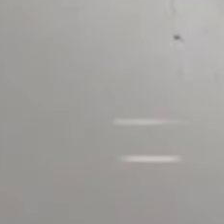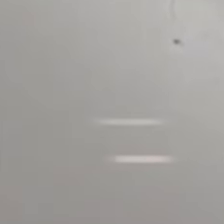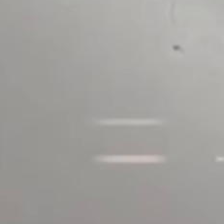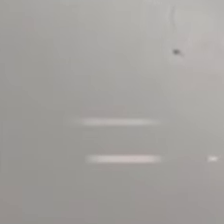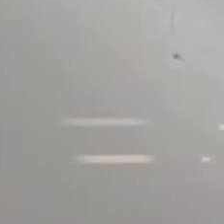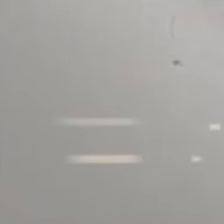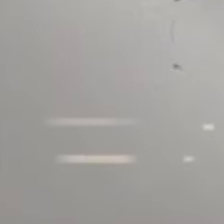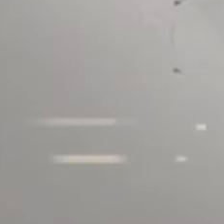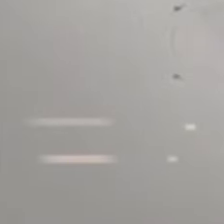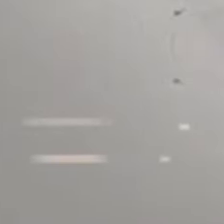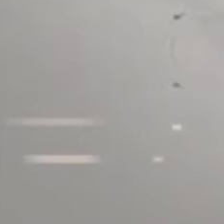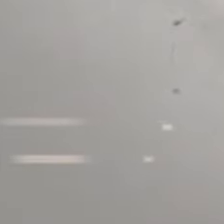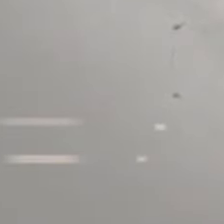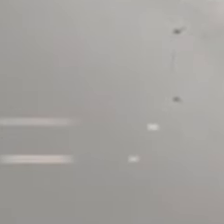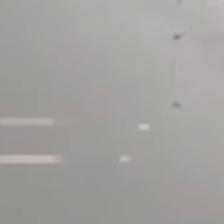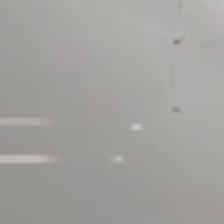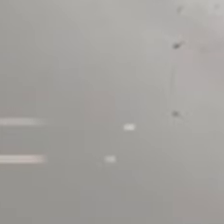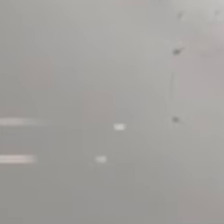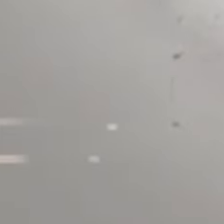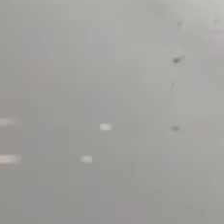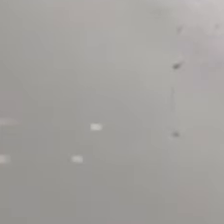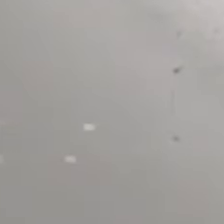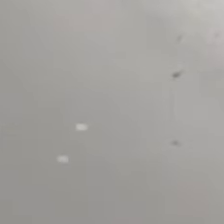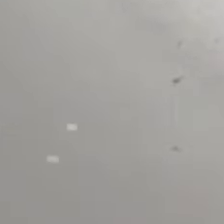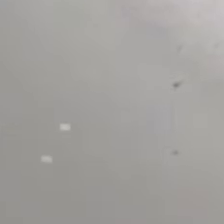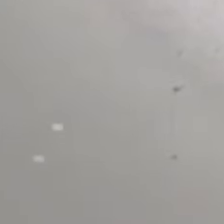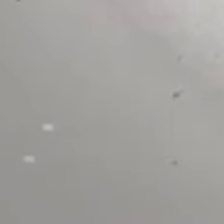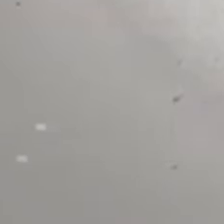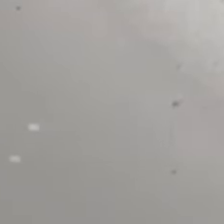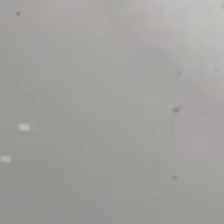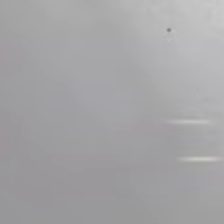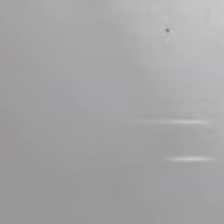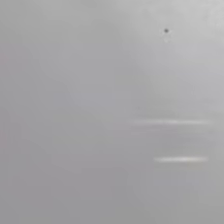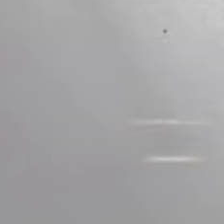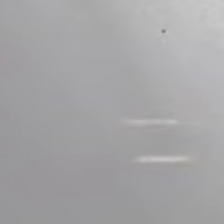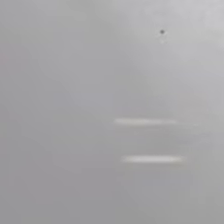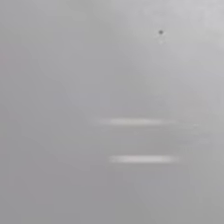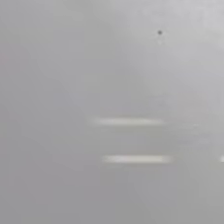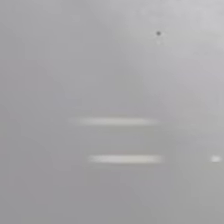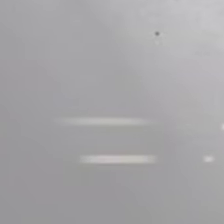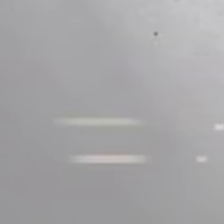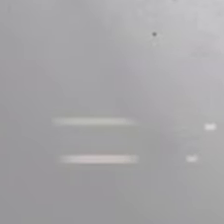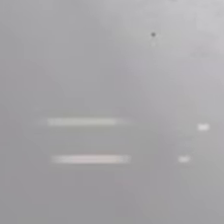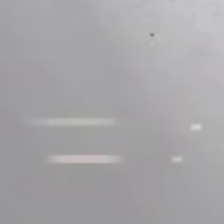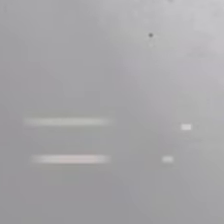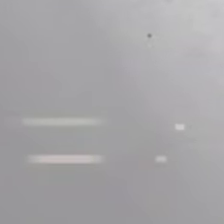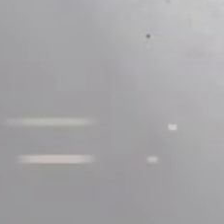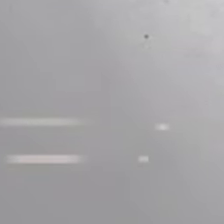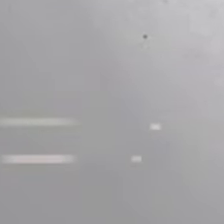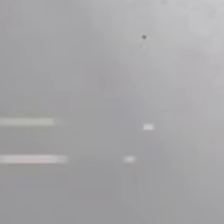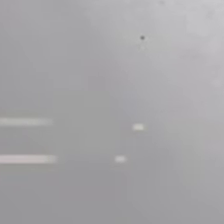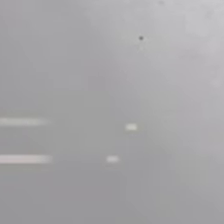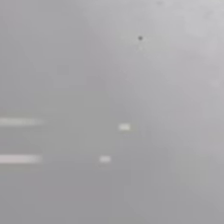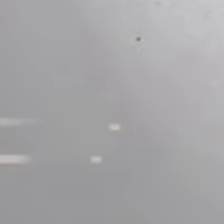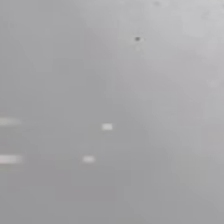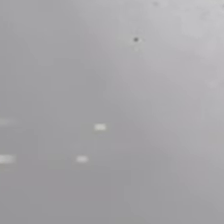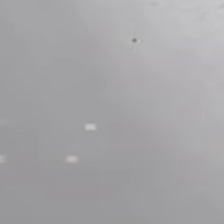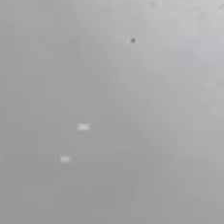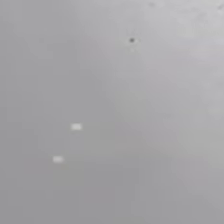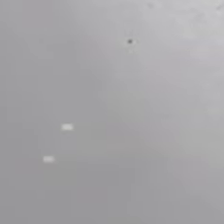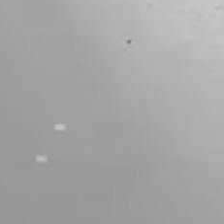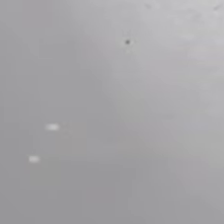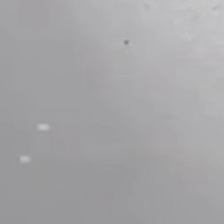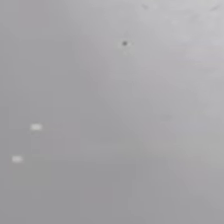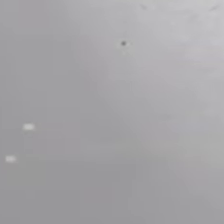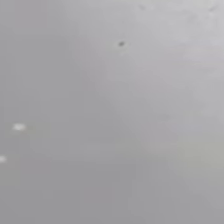رعاية وحضور حضرة صاحب السمو أمير البلاد الشيخ مشعل الأحمد الجابر الصباح حفظه